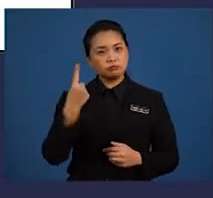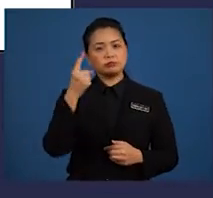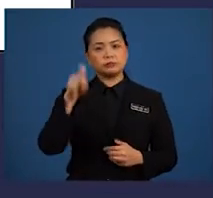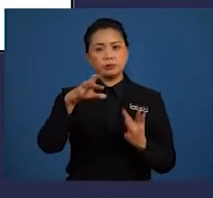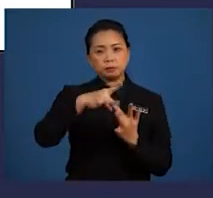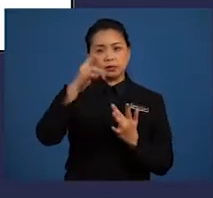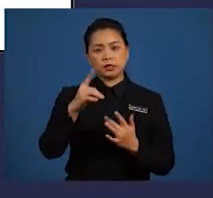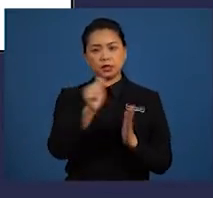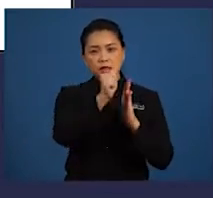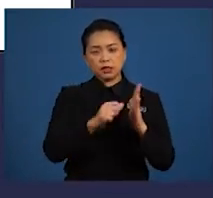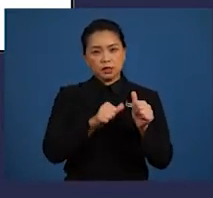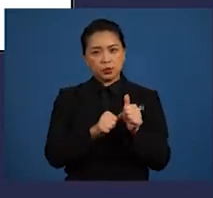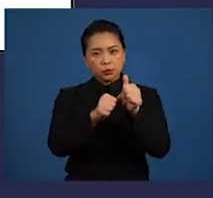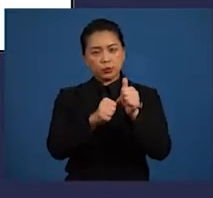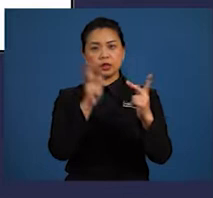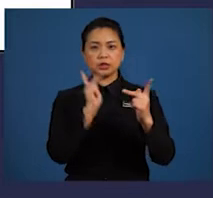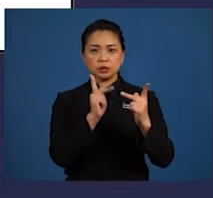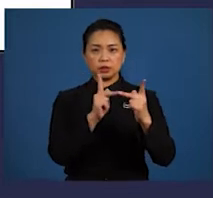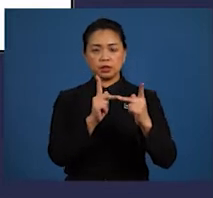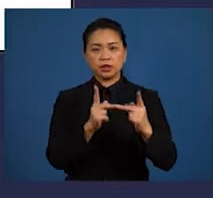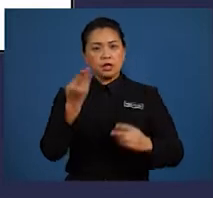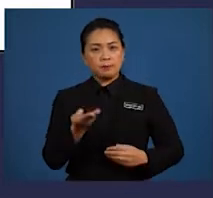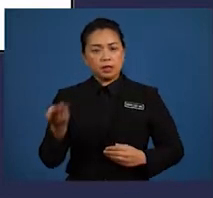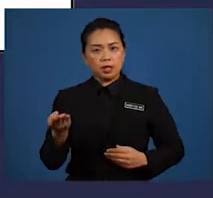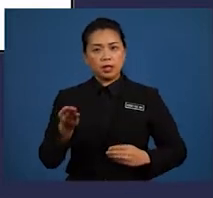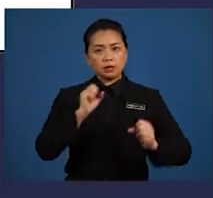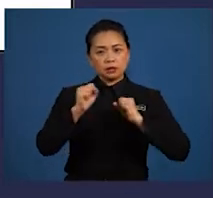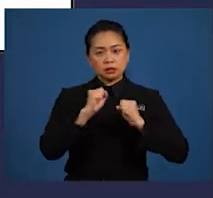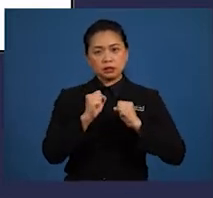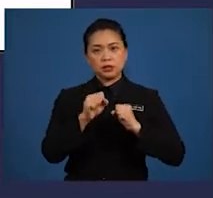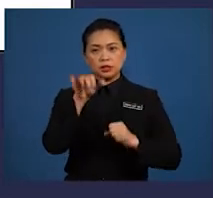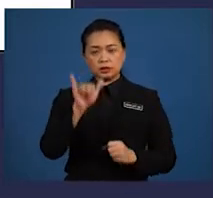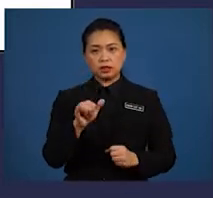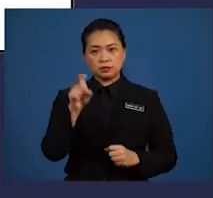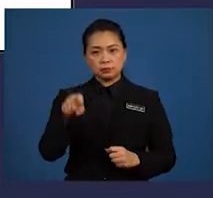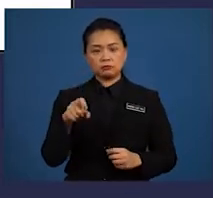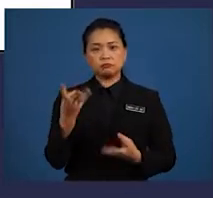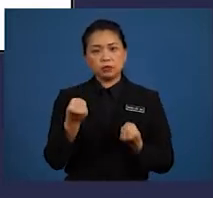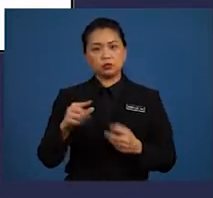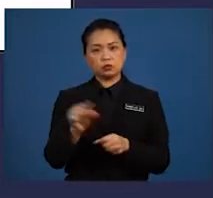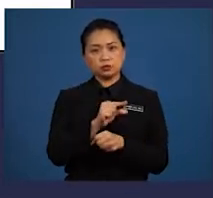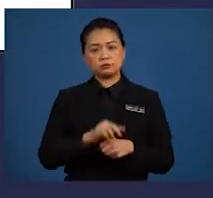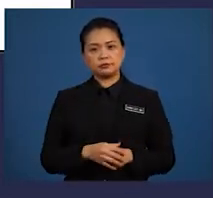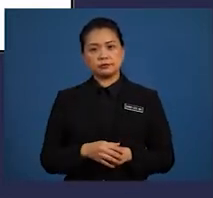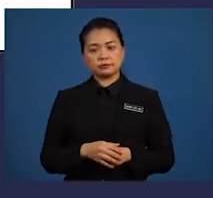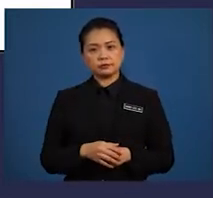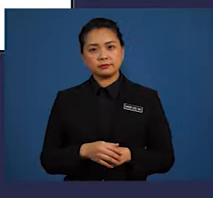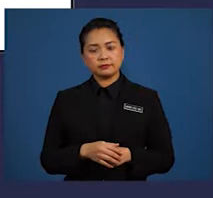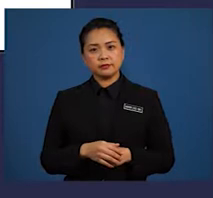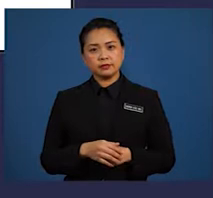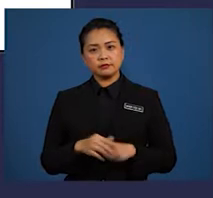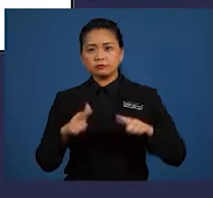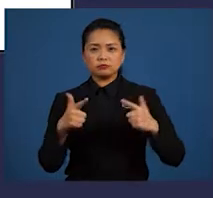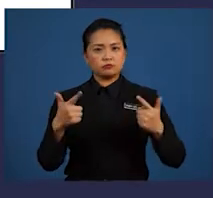penuh dengan imajinasi mengikut kesesuaian bahan sastra yang hendak gunakan Hai